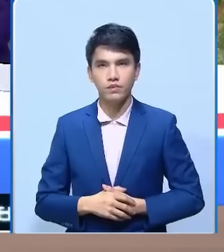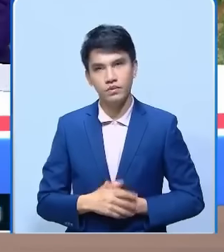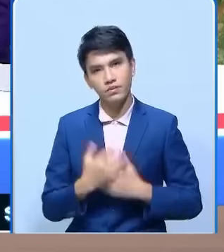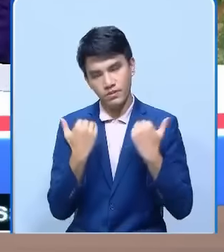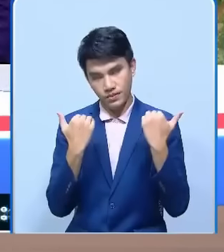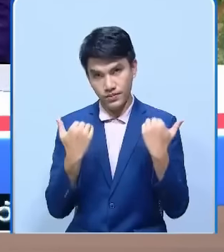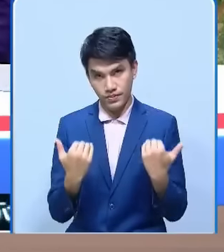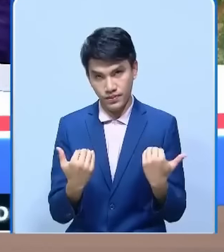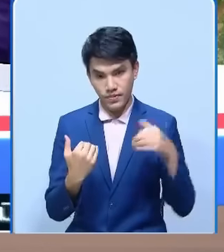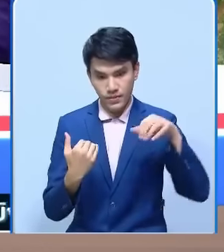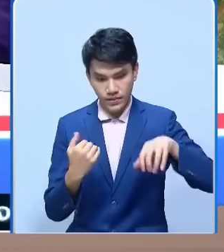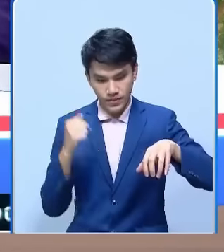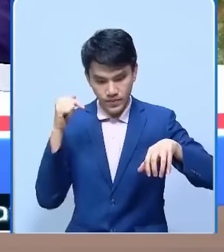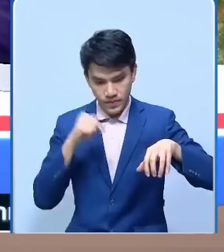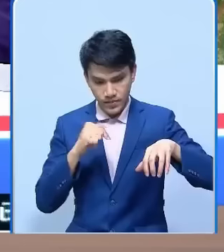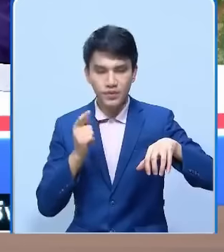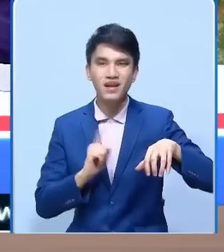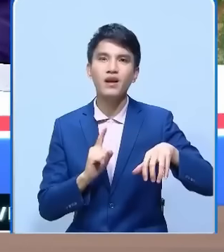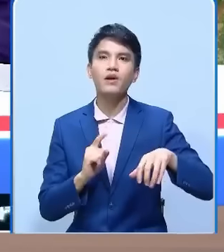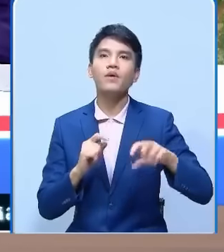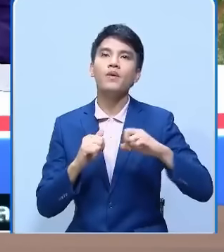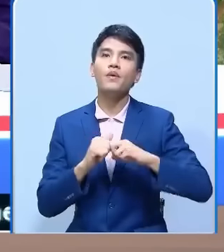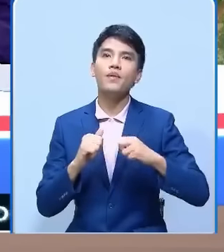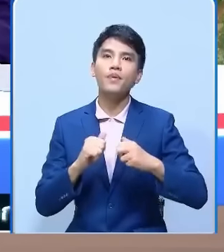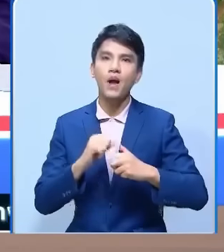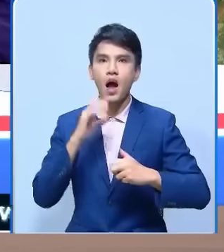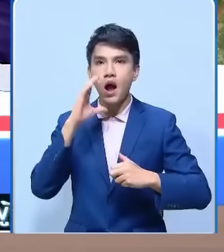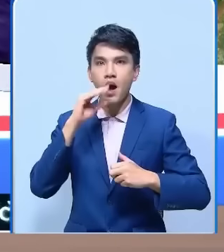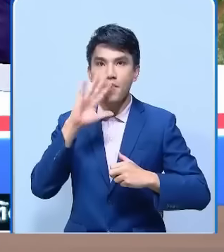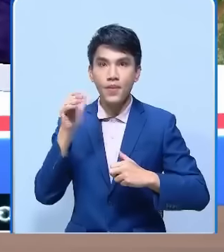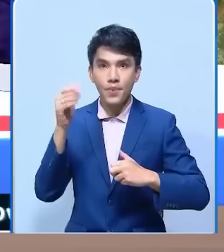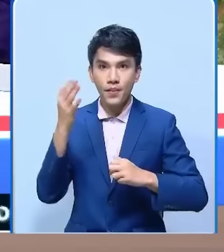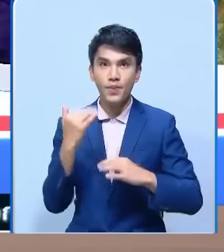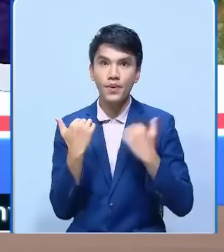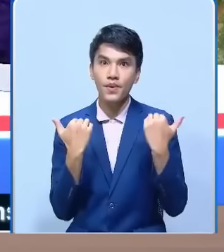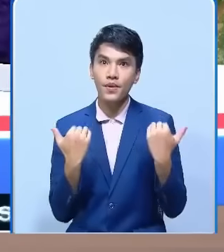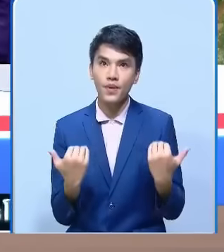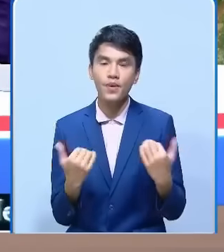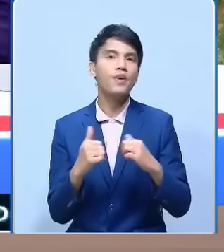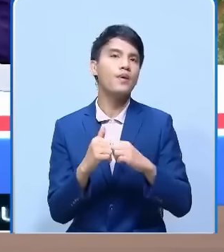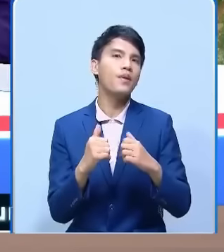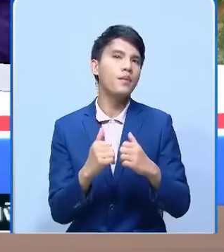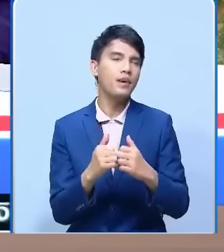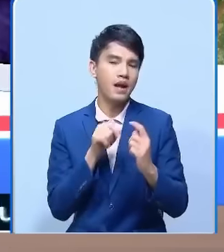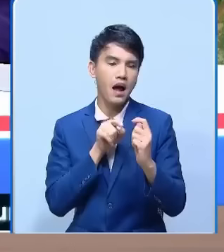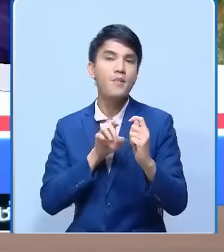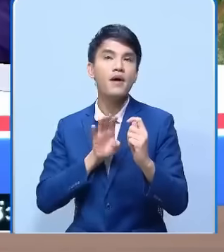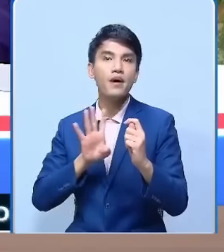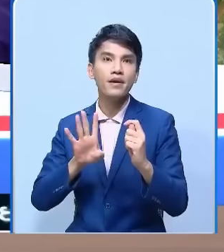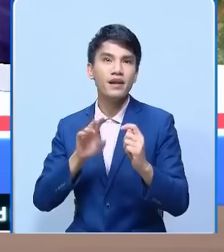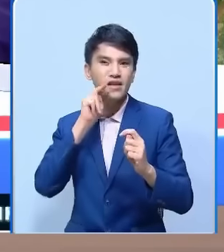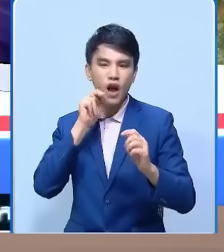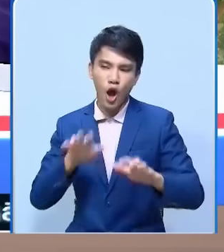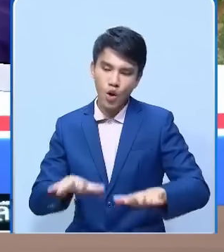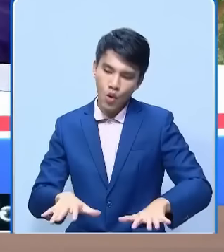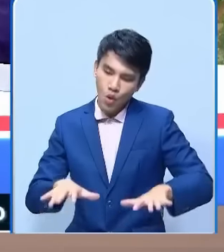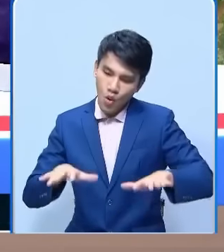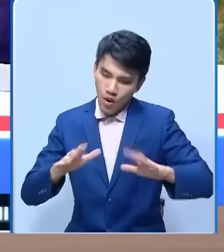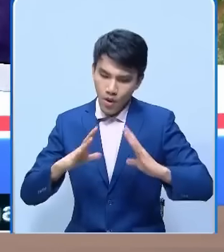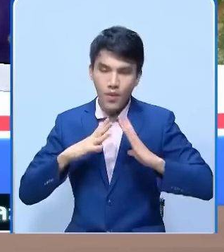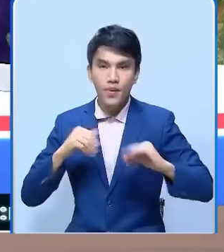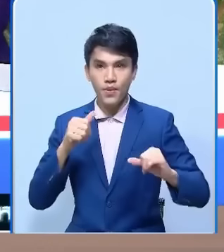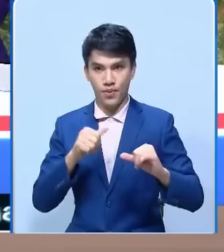านที่ตรงนั้นอะสวรรค์เคโลกยังวิกฤตก็ต้องพูดอยู่แบบนี้ชาวบ้านบอกได้รับผลกระทบไปแล้ว4อำเภอต้องหนีน้ำไปอาศั